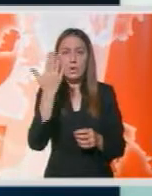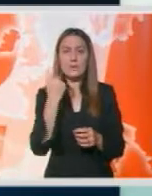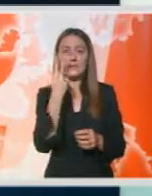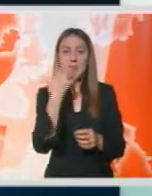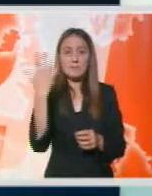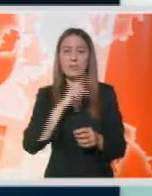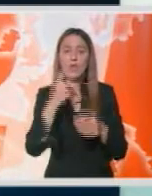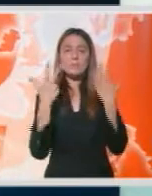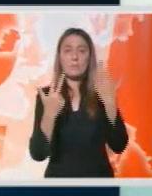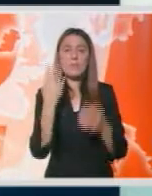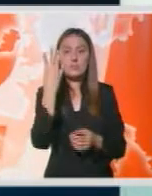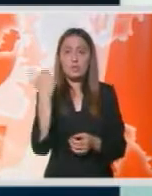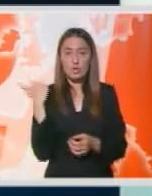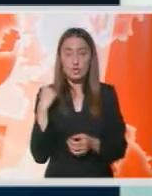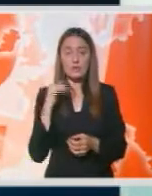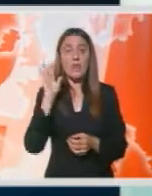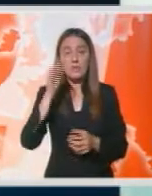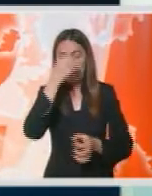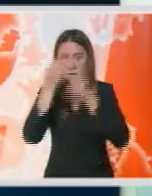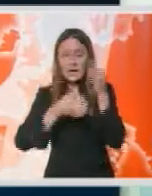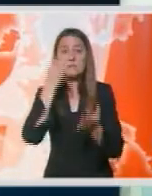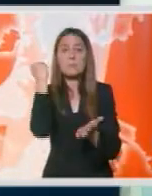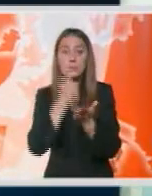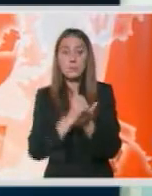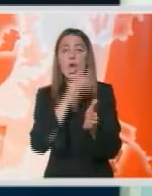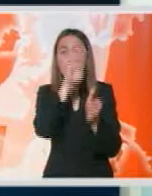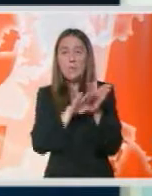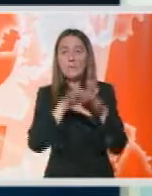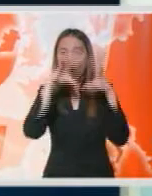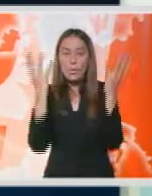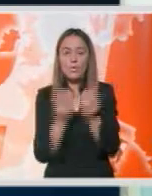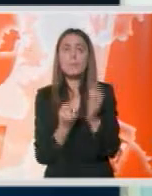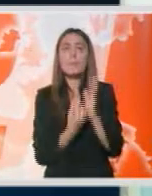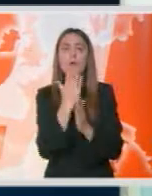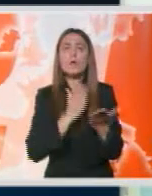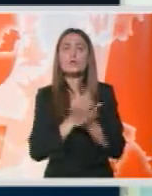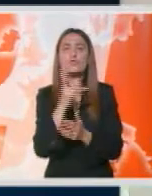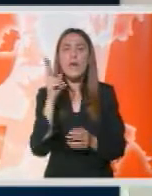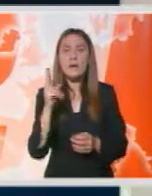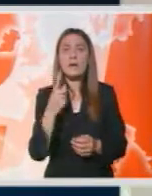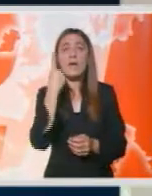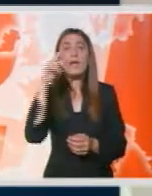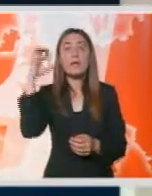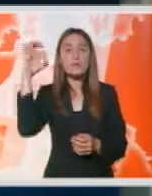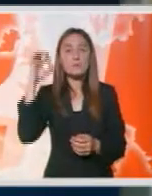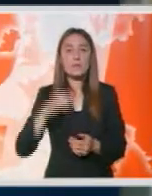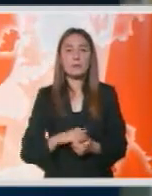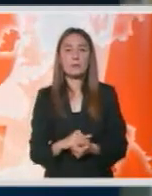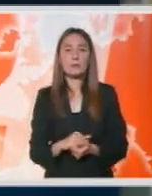do 84 godine. Njihovi nalazi potvrdili su opadanje ukupnog broja slučajeva raka želuca uz jedan izuzetak.